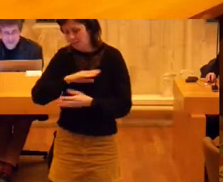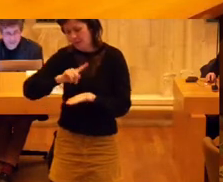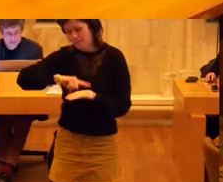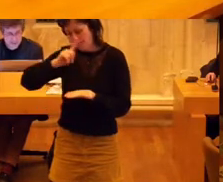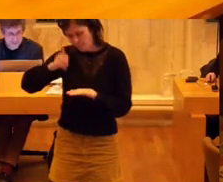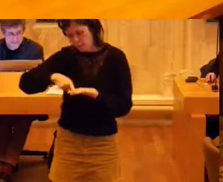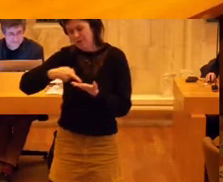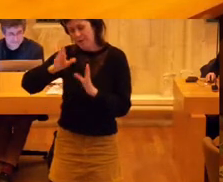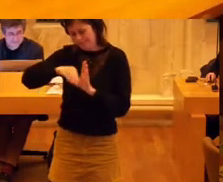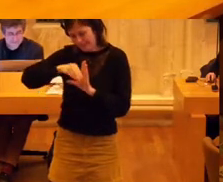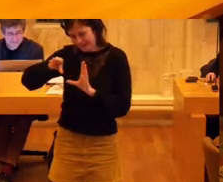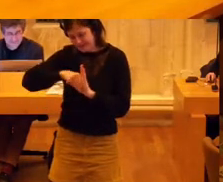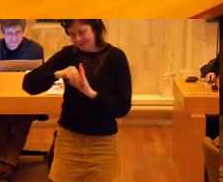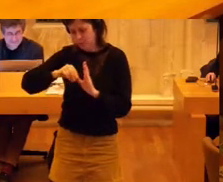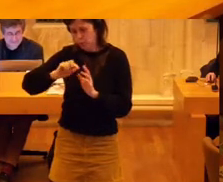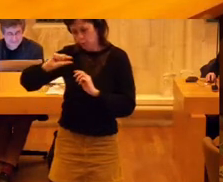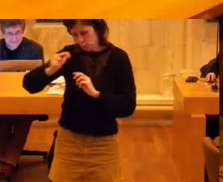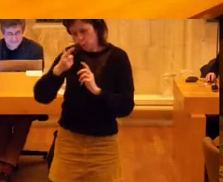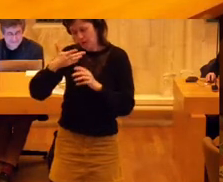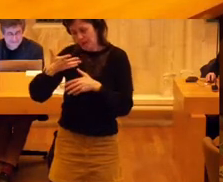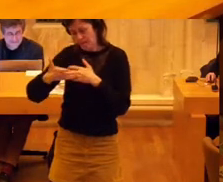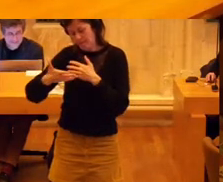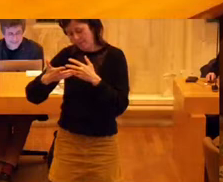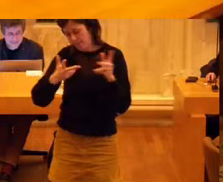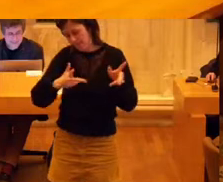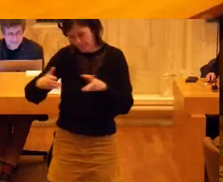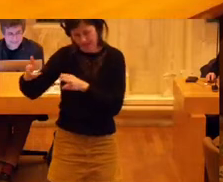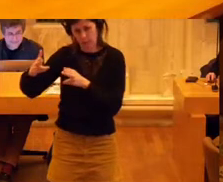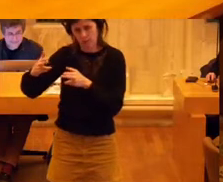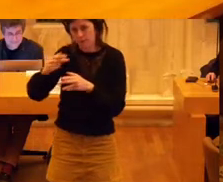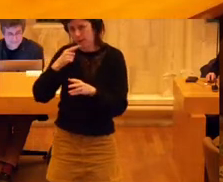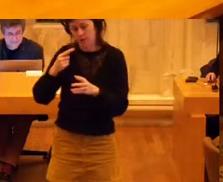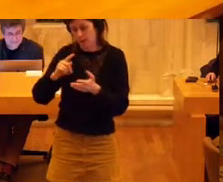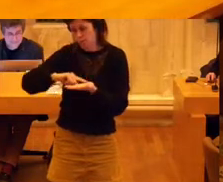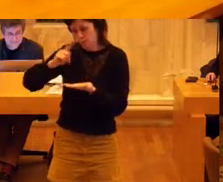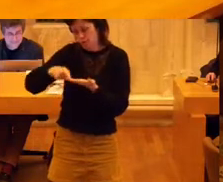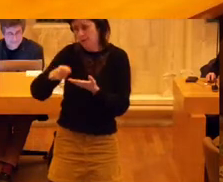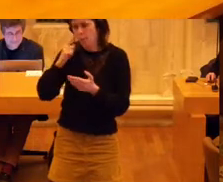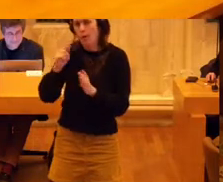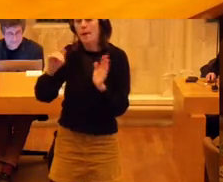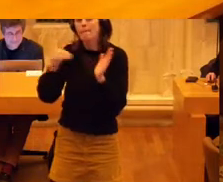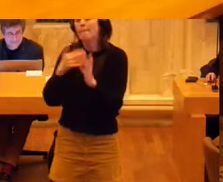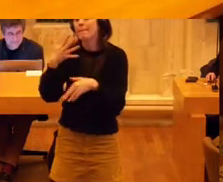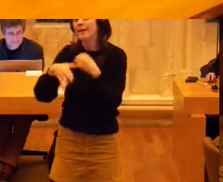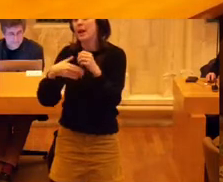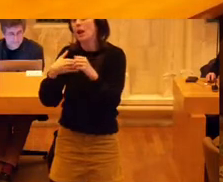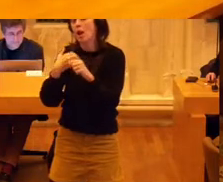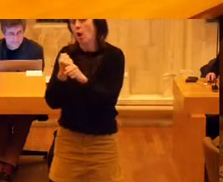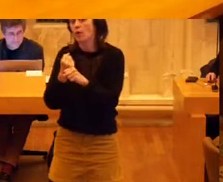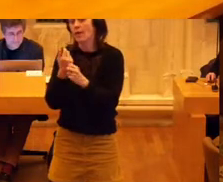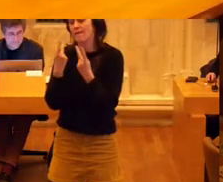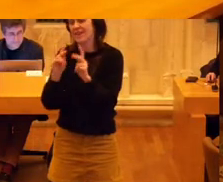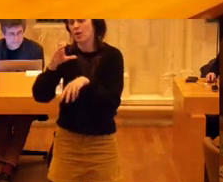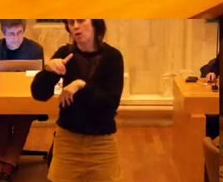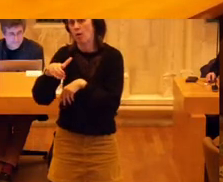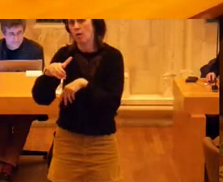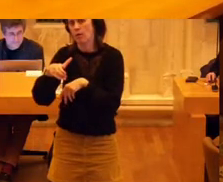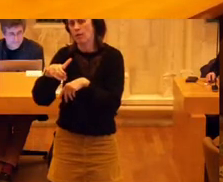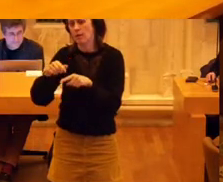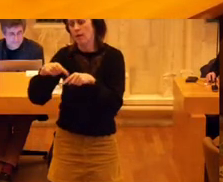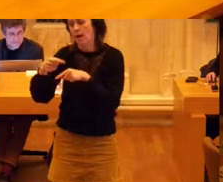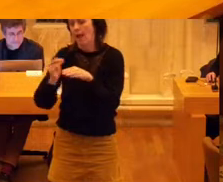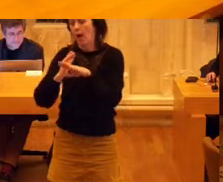budget participatif saison 2 qui sera un budget participatif concernant le millénaire de la ville de Caen qui va démarrer donc à la